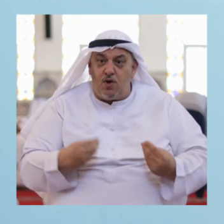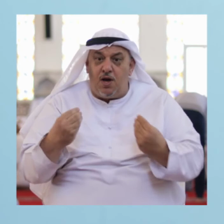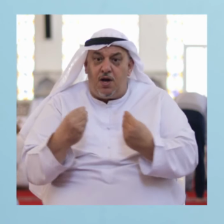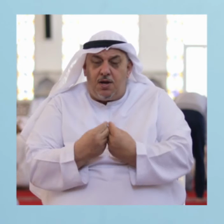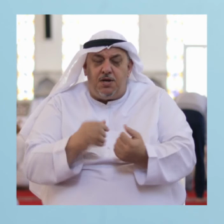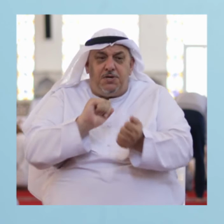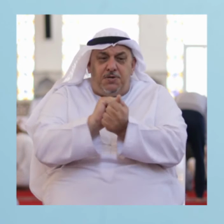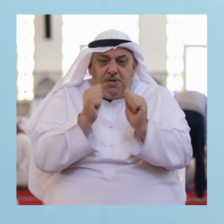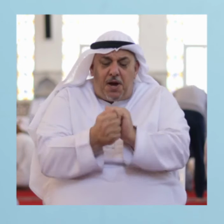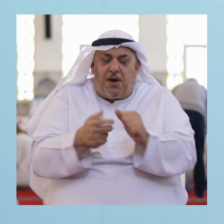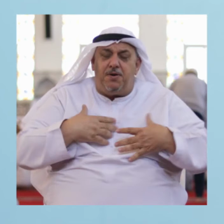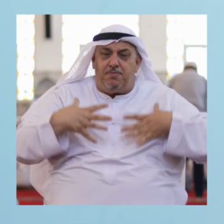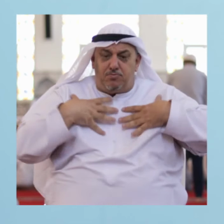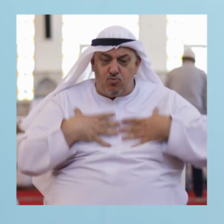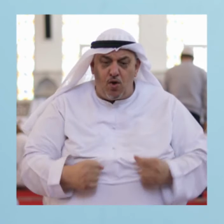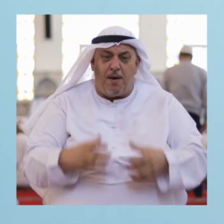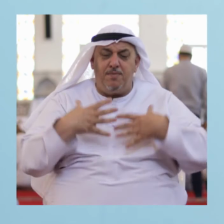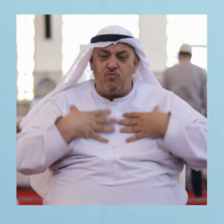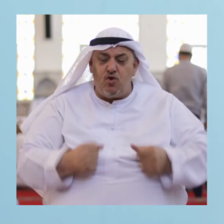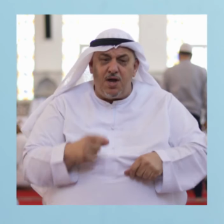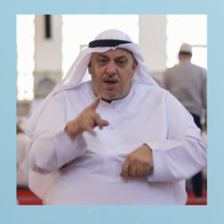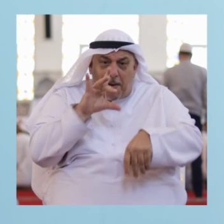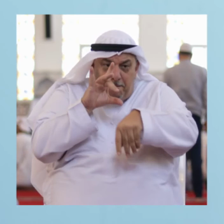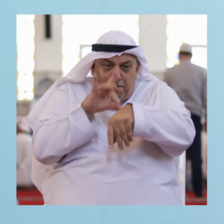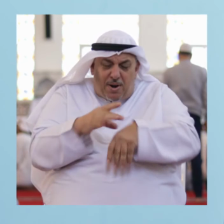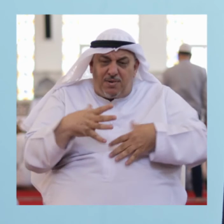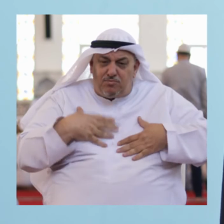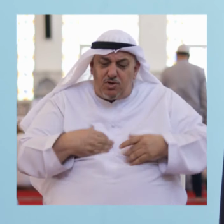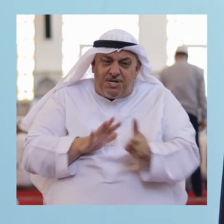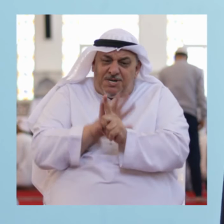ويواسيهم ويخفف عنهم